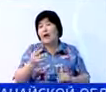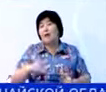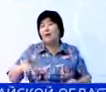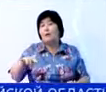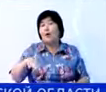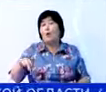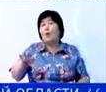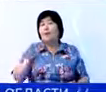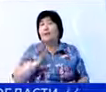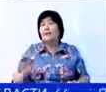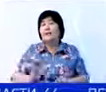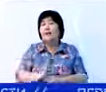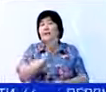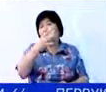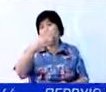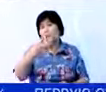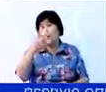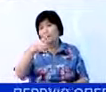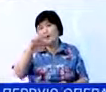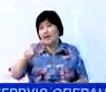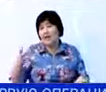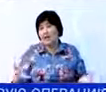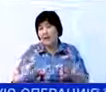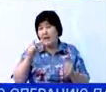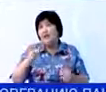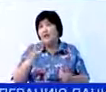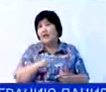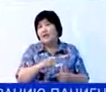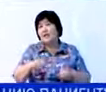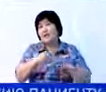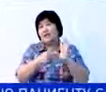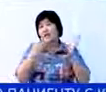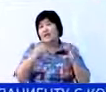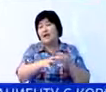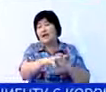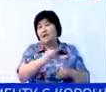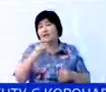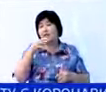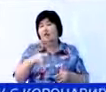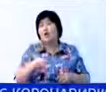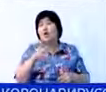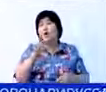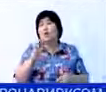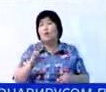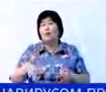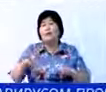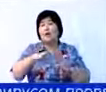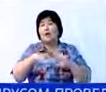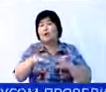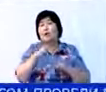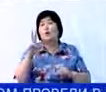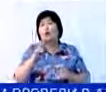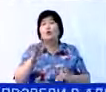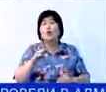из области было направлено 45 спасателей. В течение 16 дней выкачали 3000 кубов воды в населенных пунктах